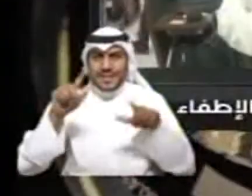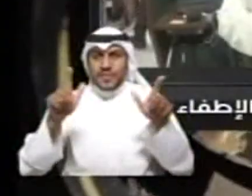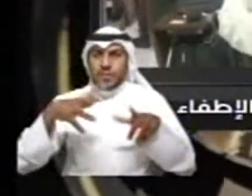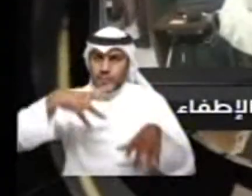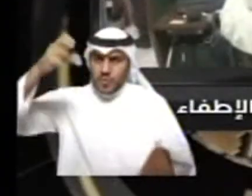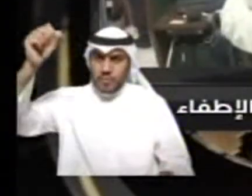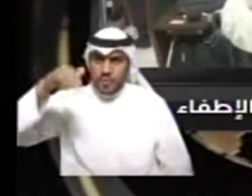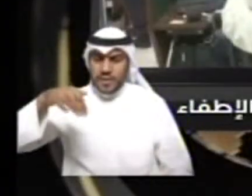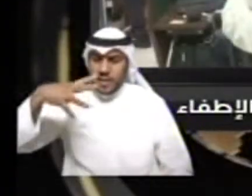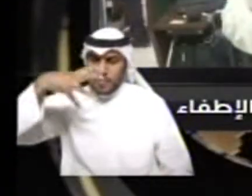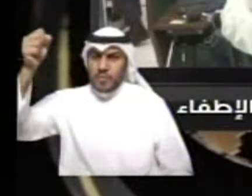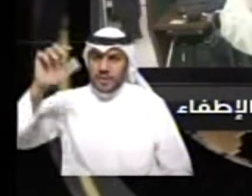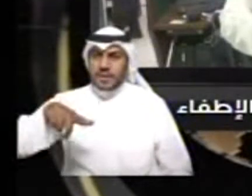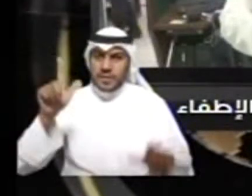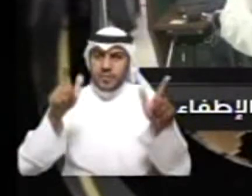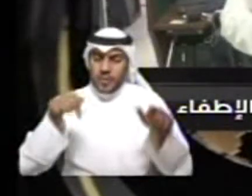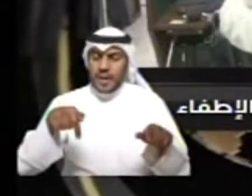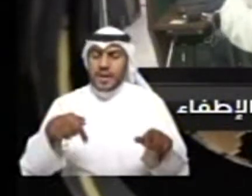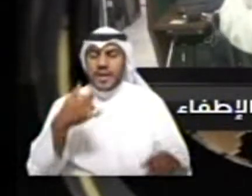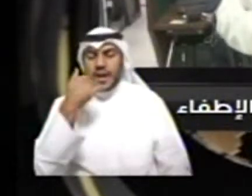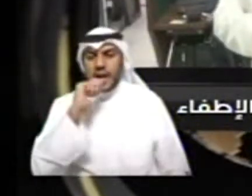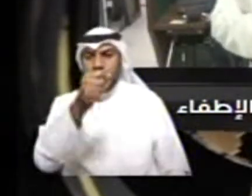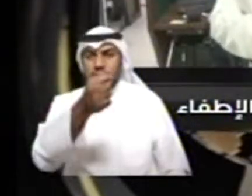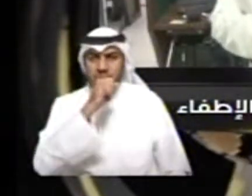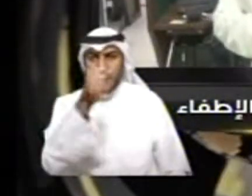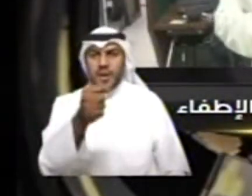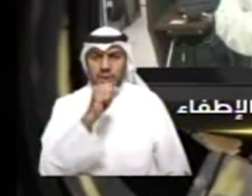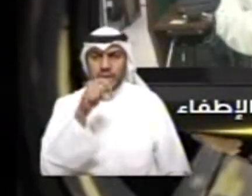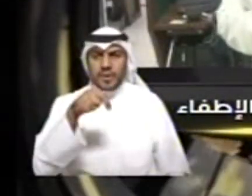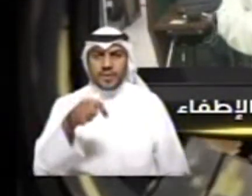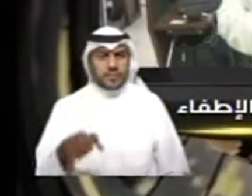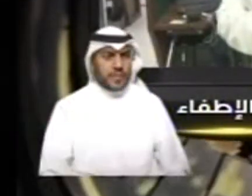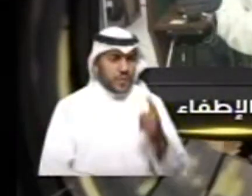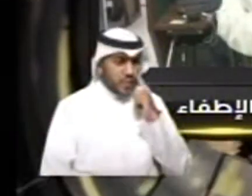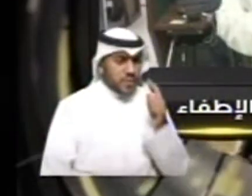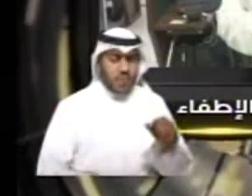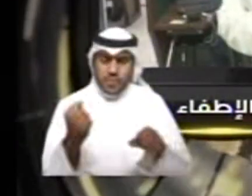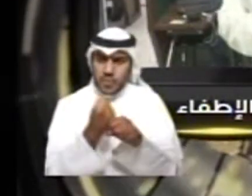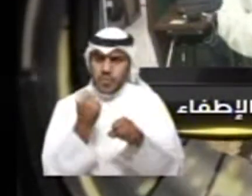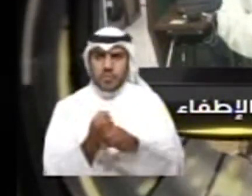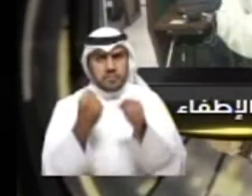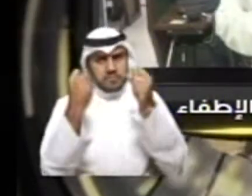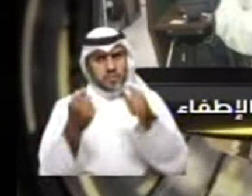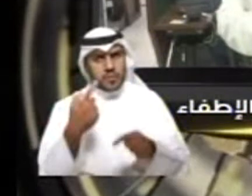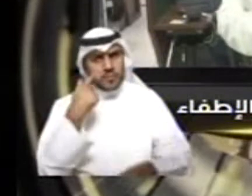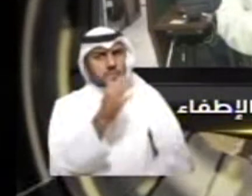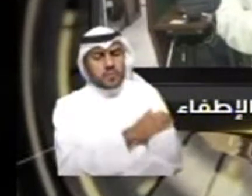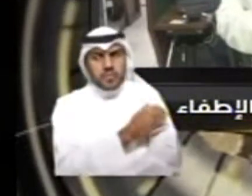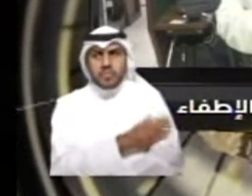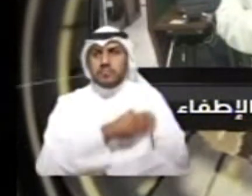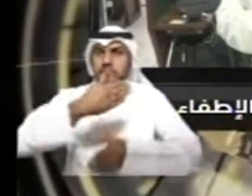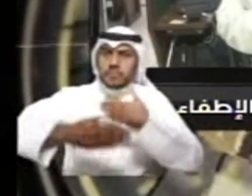إدارة العمليات في الإدارة العامة للأطفاء. لو تلاحظون من ورائي خلية نحل شغالة،